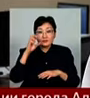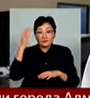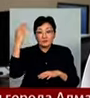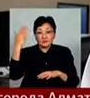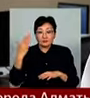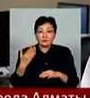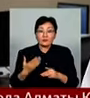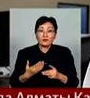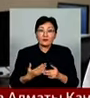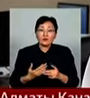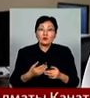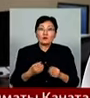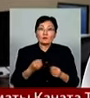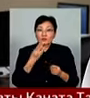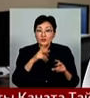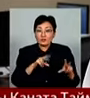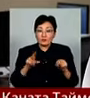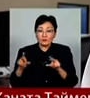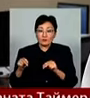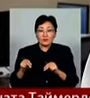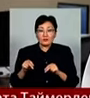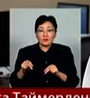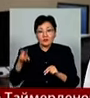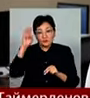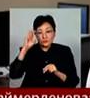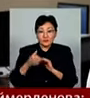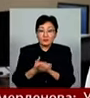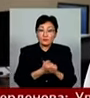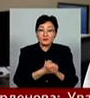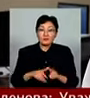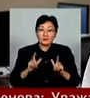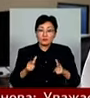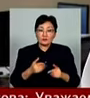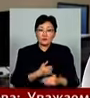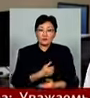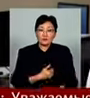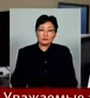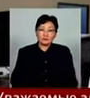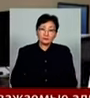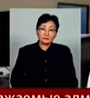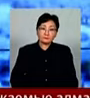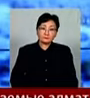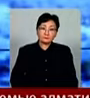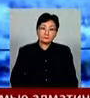рызық несібесін мол етіп, елімізге амандық, жерімізге тыныштық берсін ағайын.